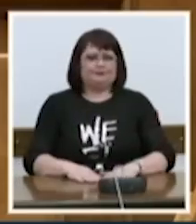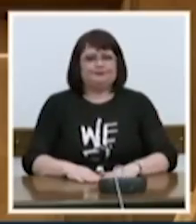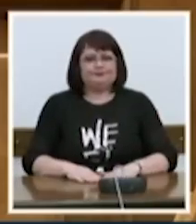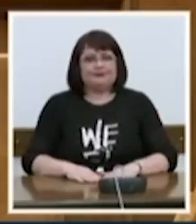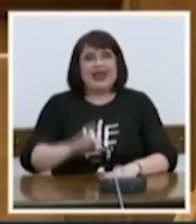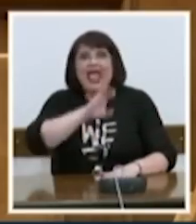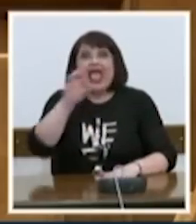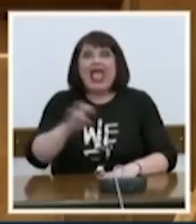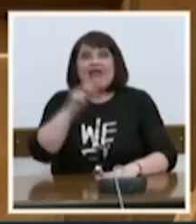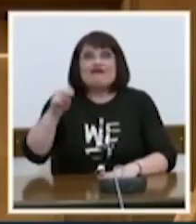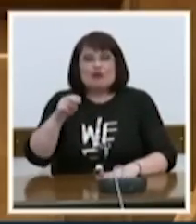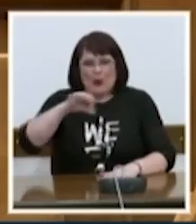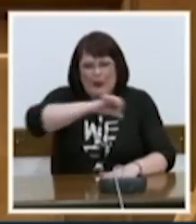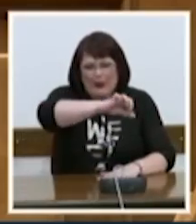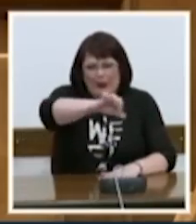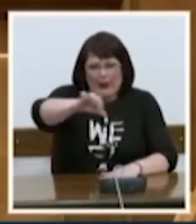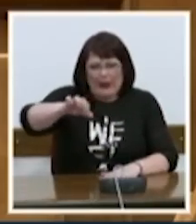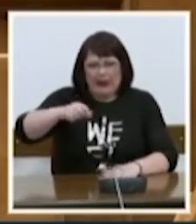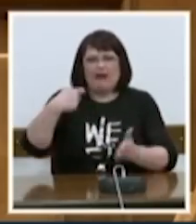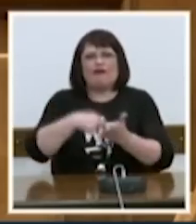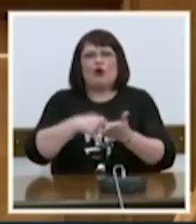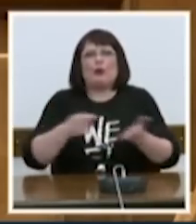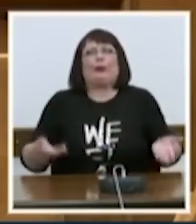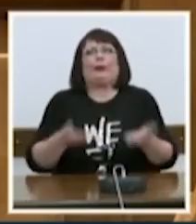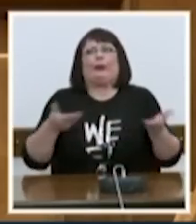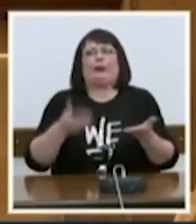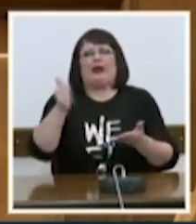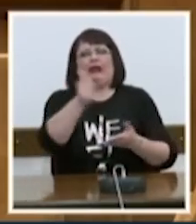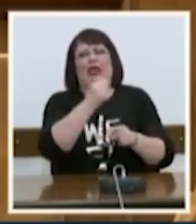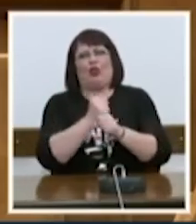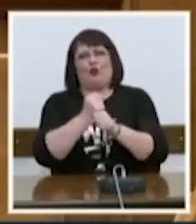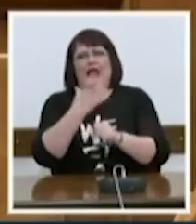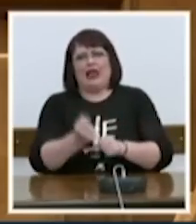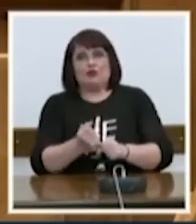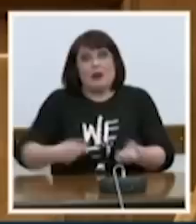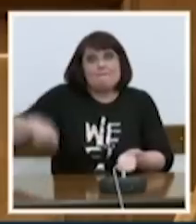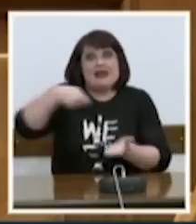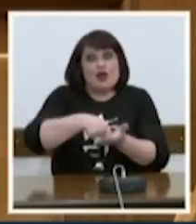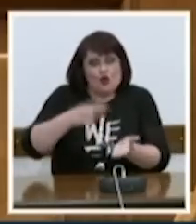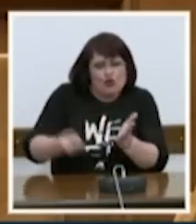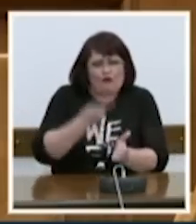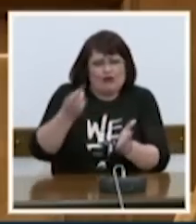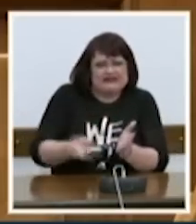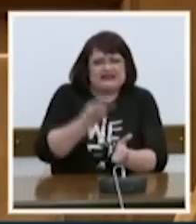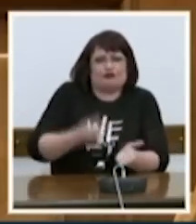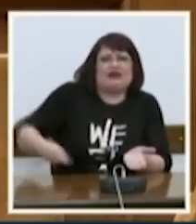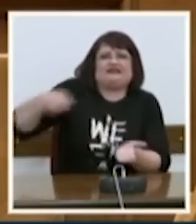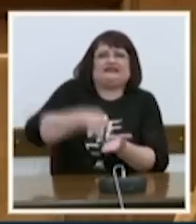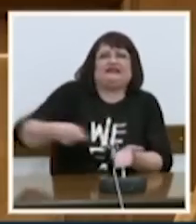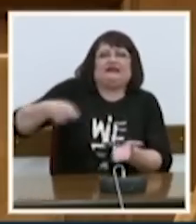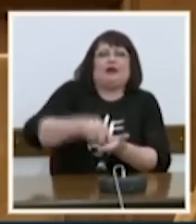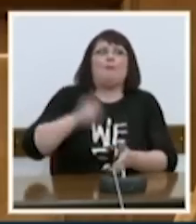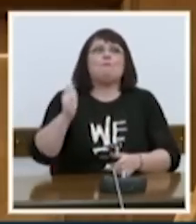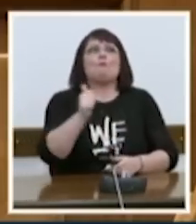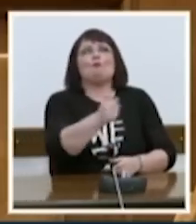από τα ψίχουλα φοροελάφρυνσης για τους αυτοαπασχολούμενους ευαί θα το πληρώνουν διπλά και τρίδιπλα οι ίδιοι.